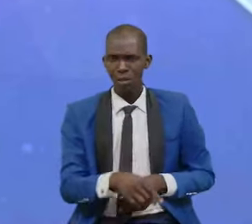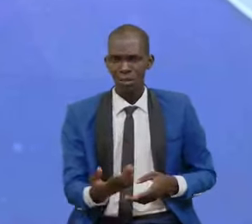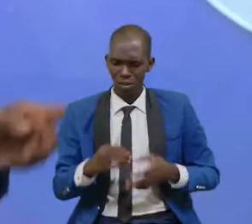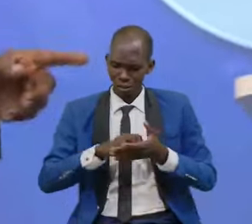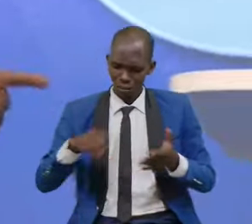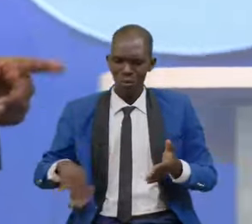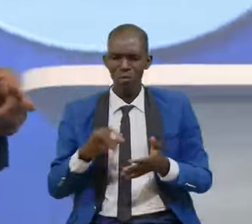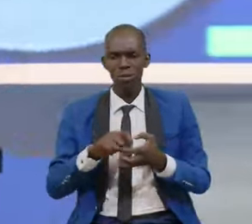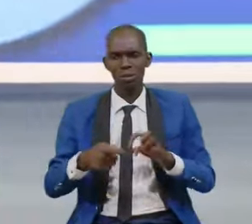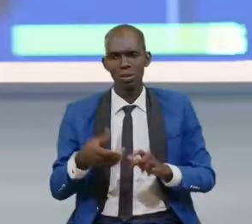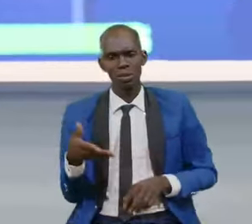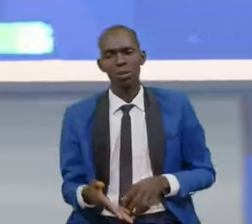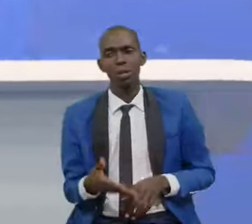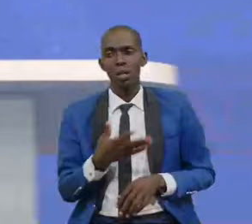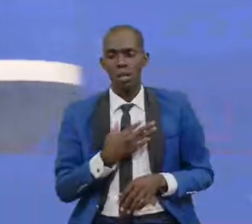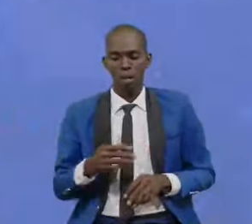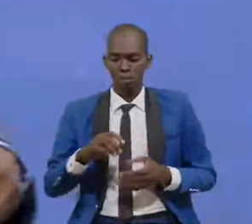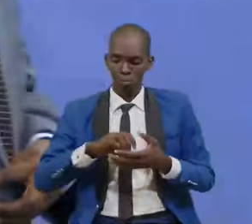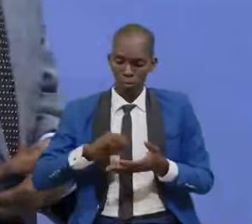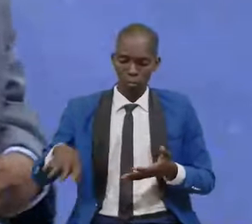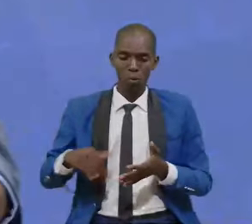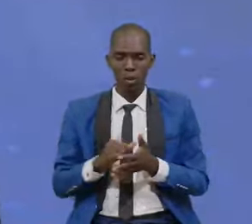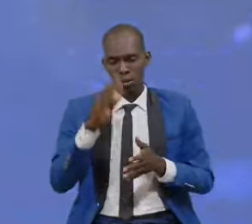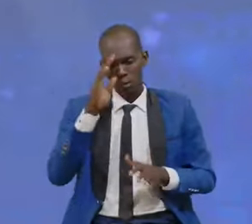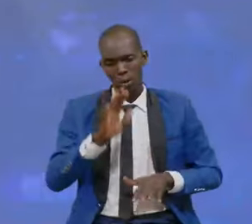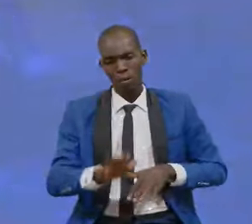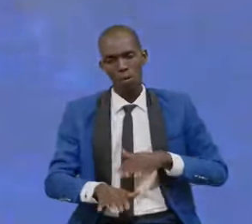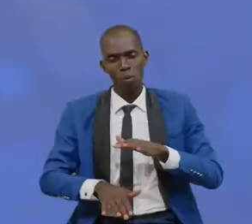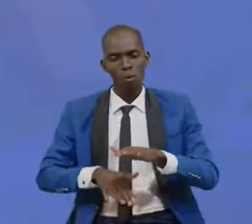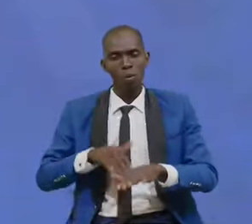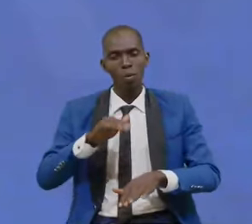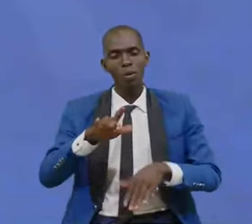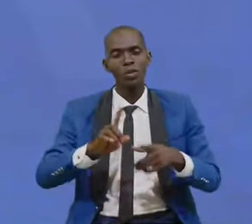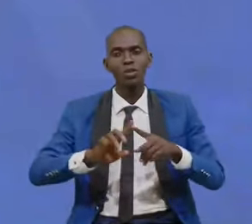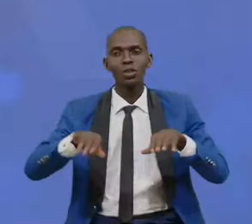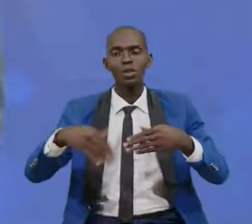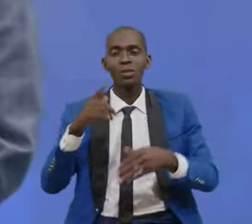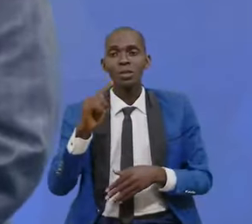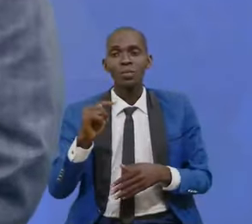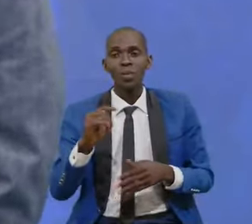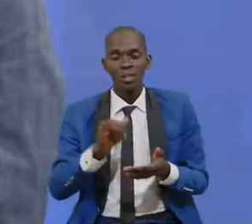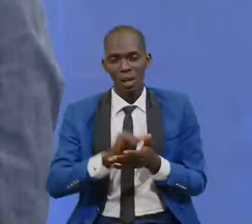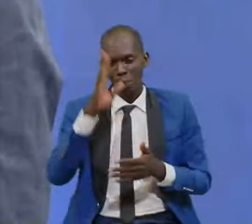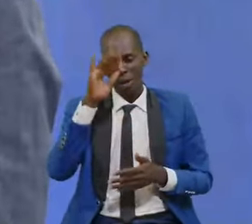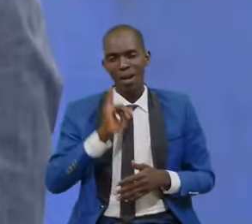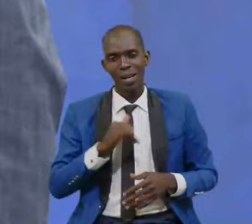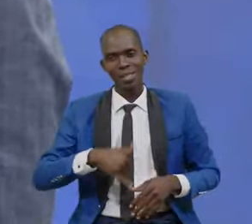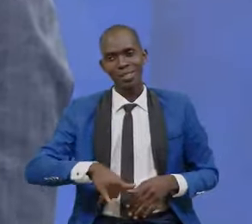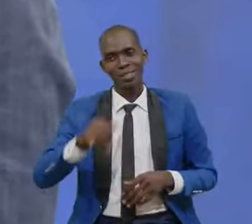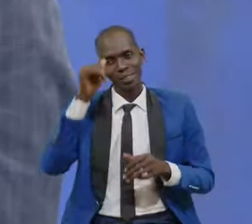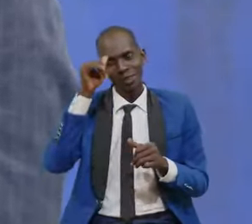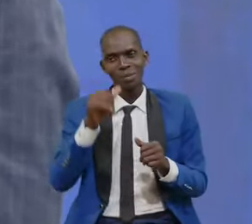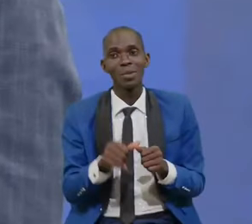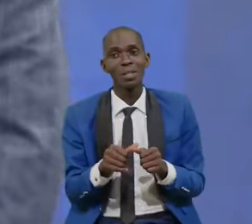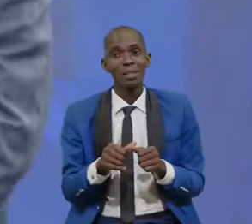aux pieds, et l'homme a marché pour donner son témoignage. Et cet homme, je me rappelle de lui, oh,